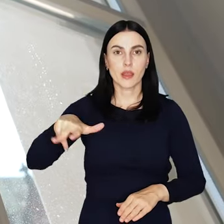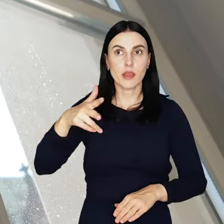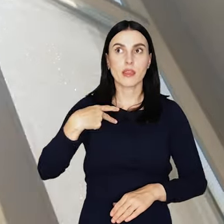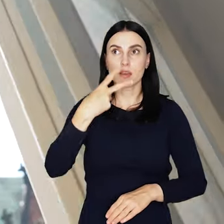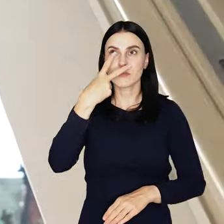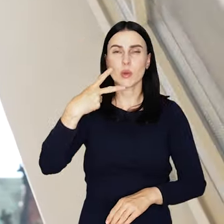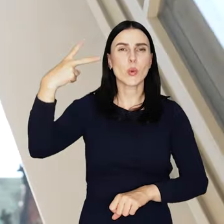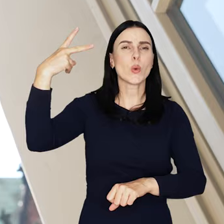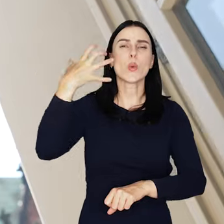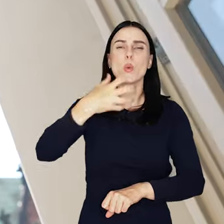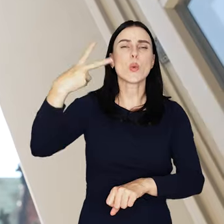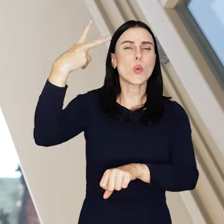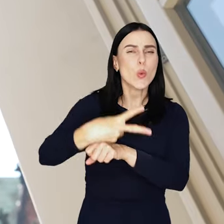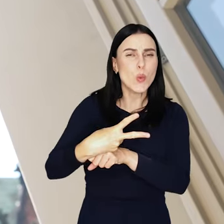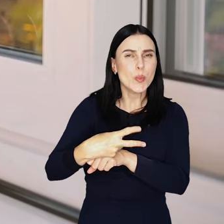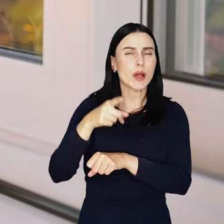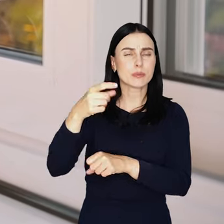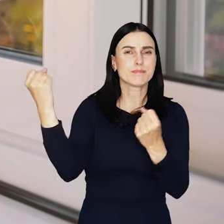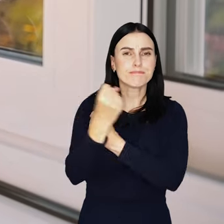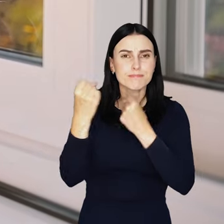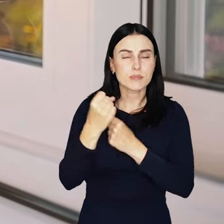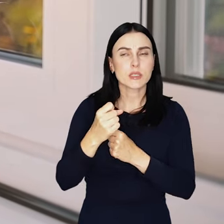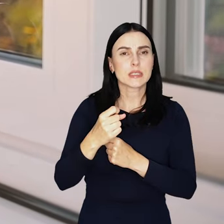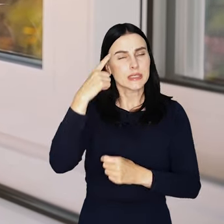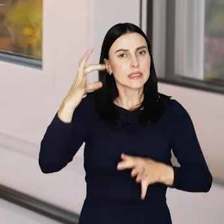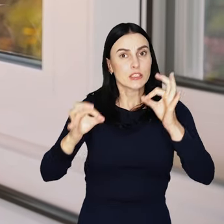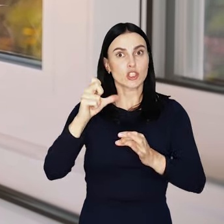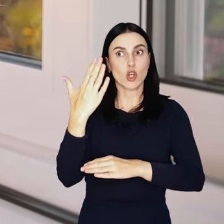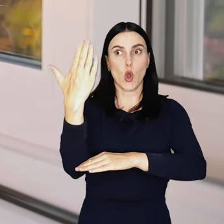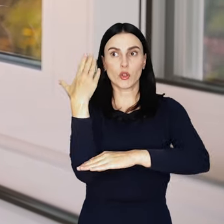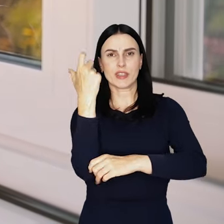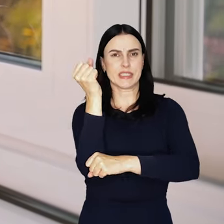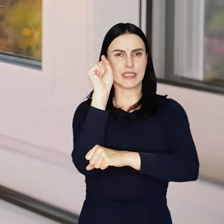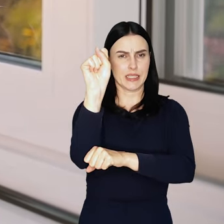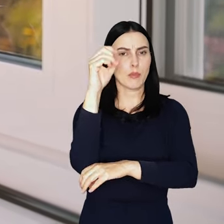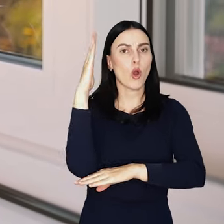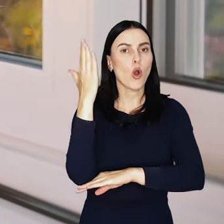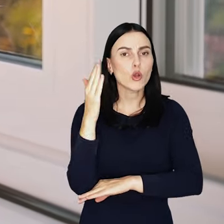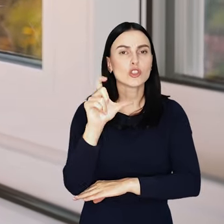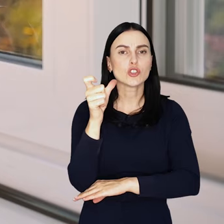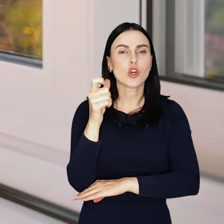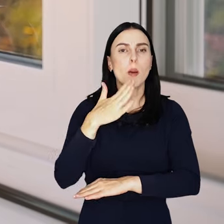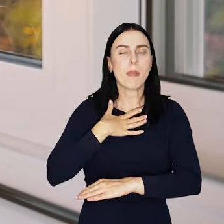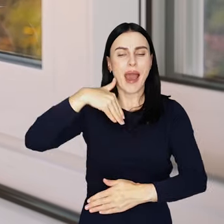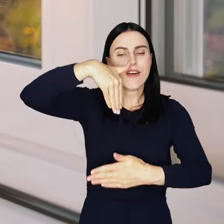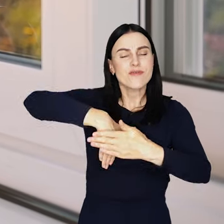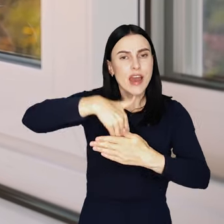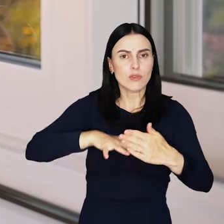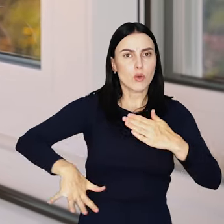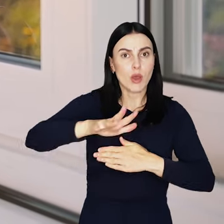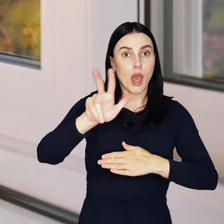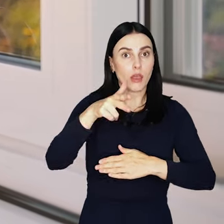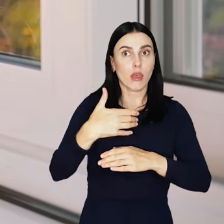A kiedy upały nie dają za wygraną, rodzi się pytanie, otwierać czy nie otwierać okna? Co dzieje się z